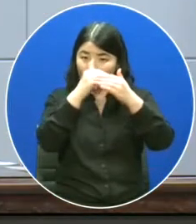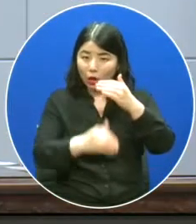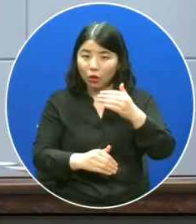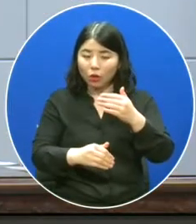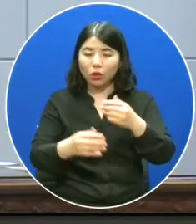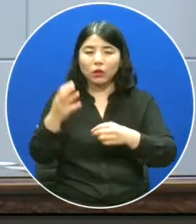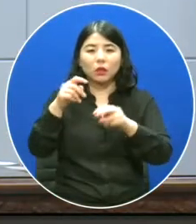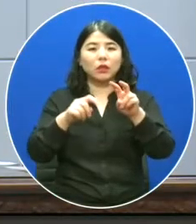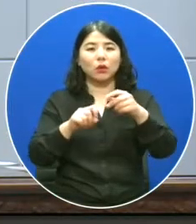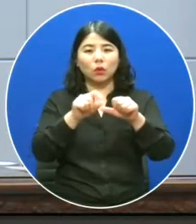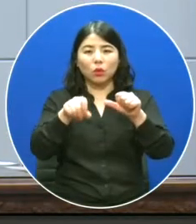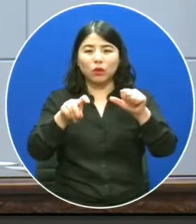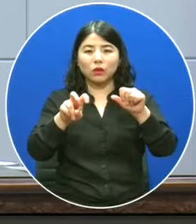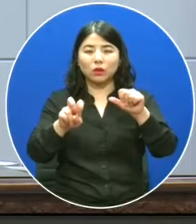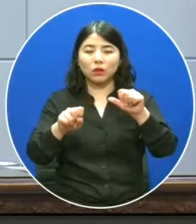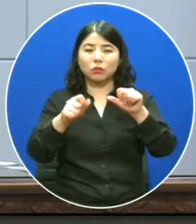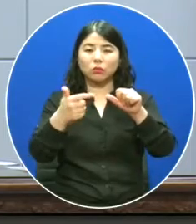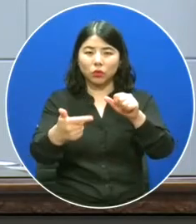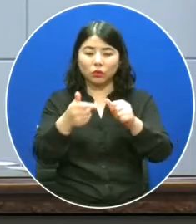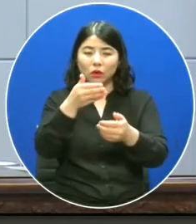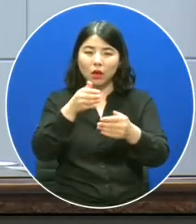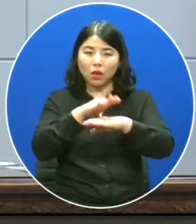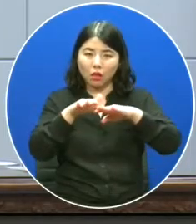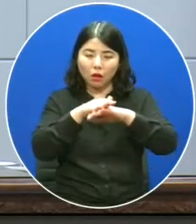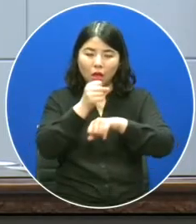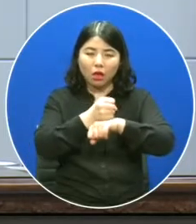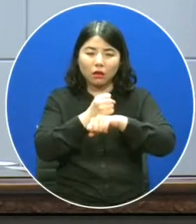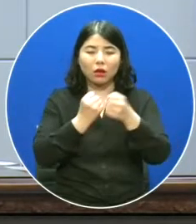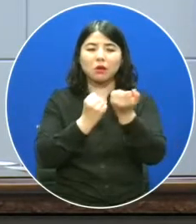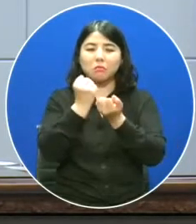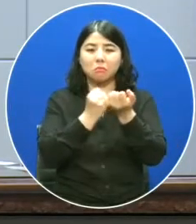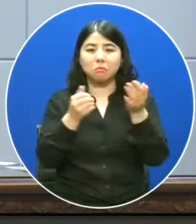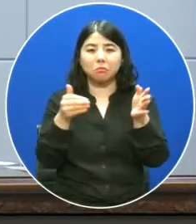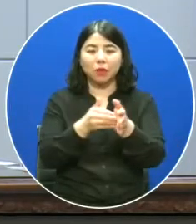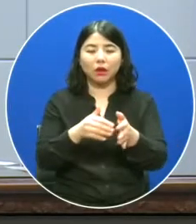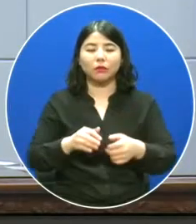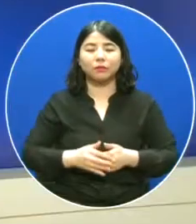청주시의회 본회의에서 최종 처리된다는 설명이 나오기 때문입니다.